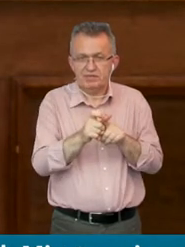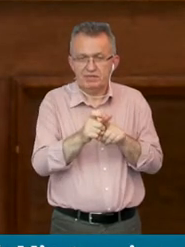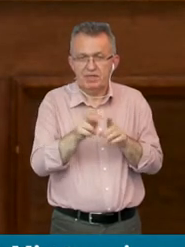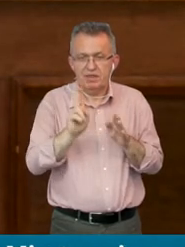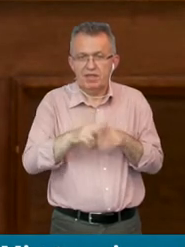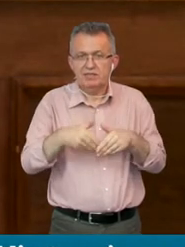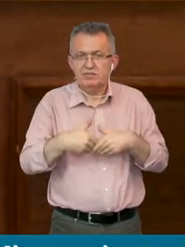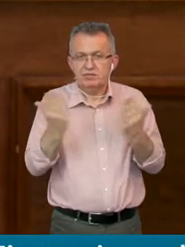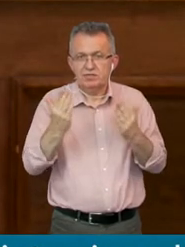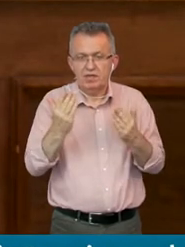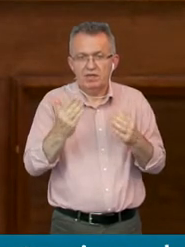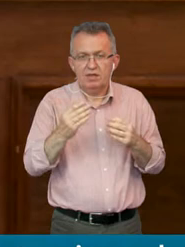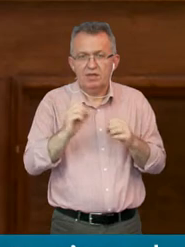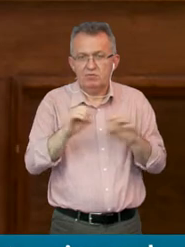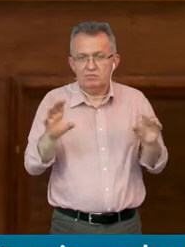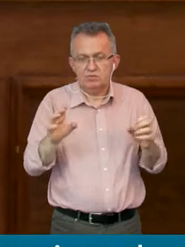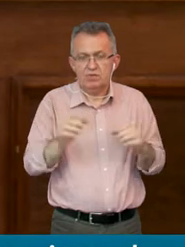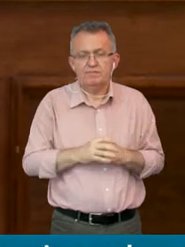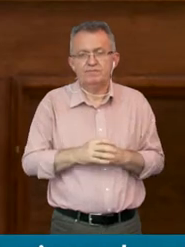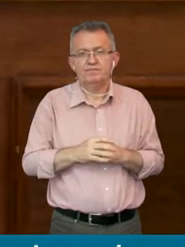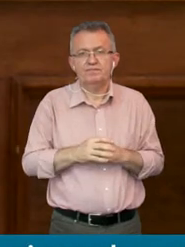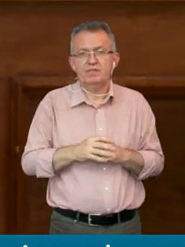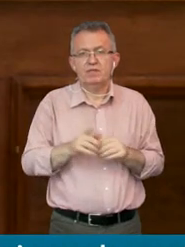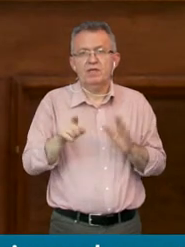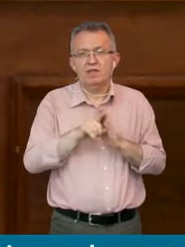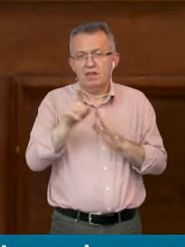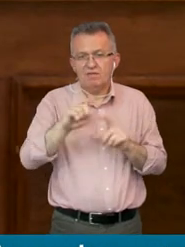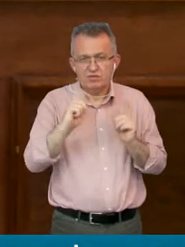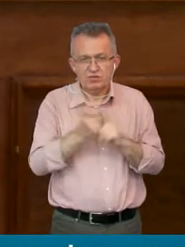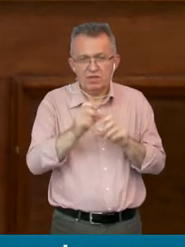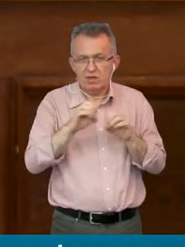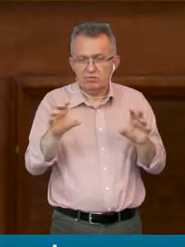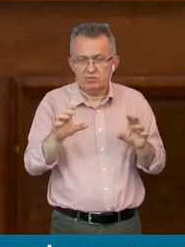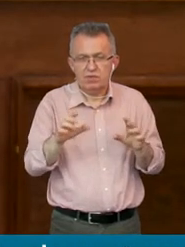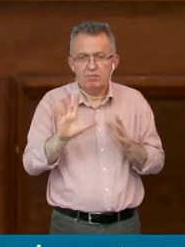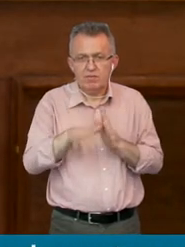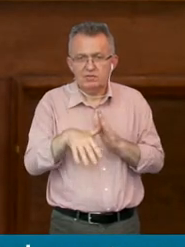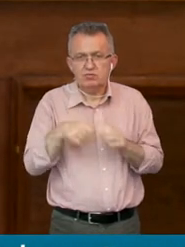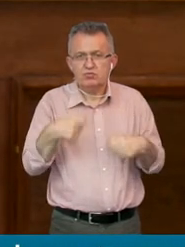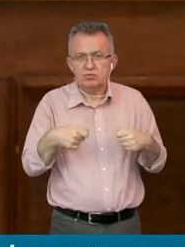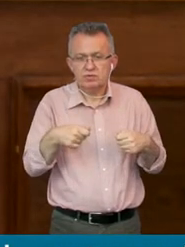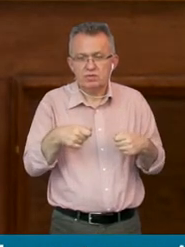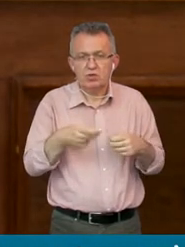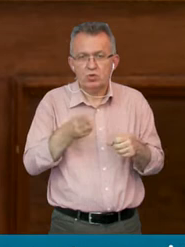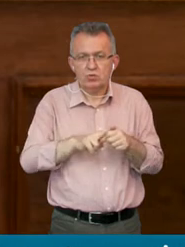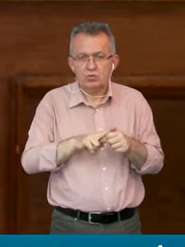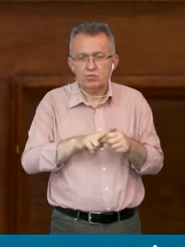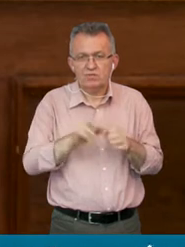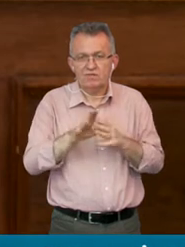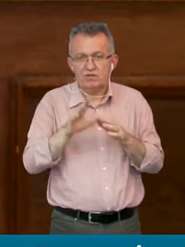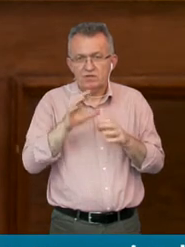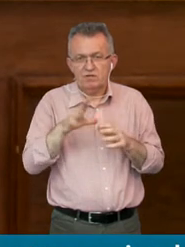Dzień Nauczyciela dla wszystkich nauczycieli miasta Szczecina, którzy w